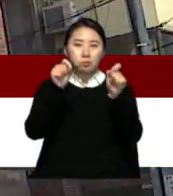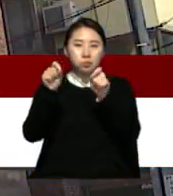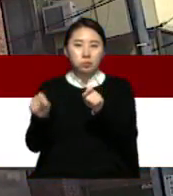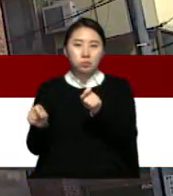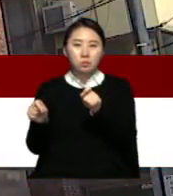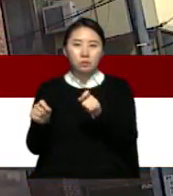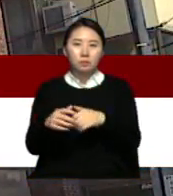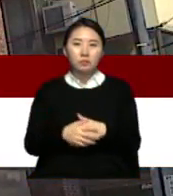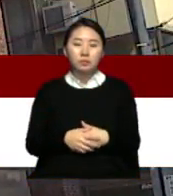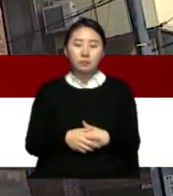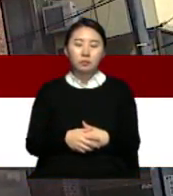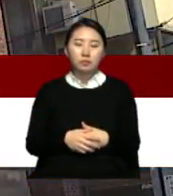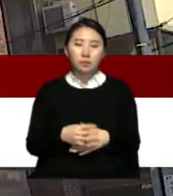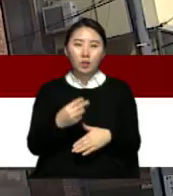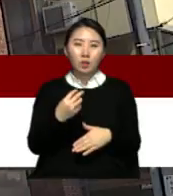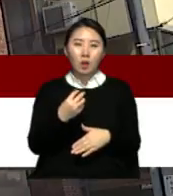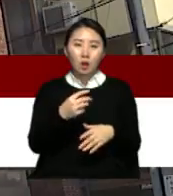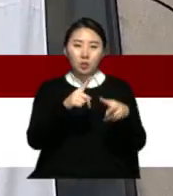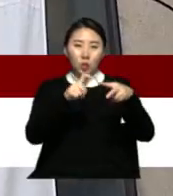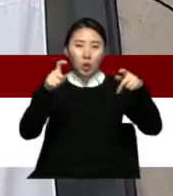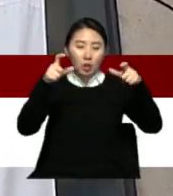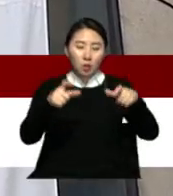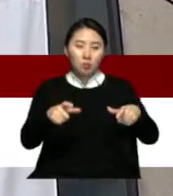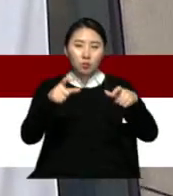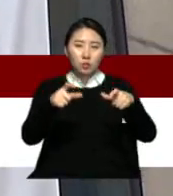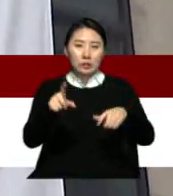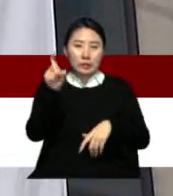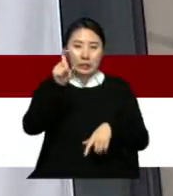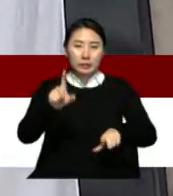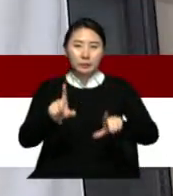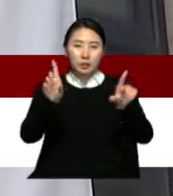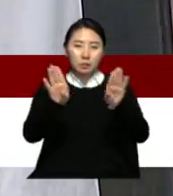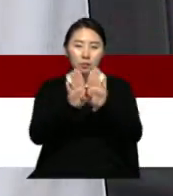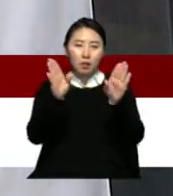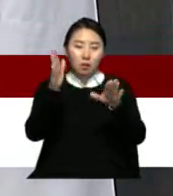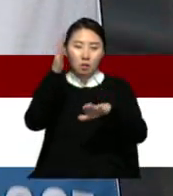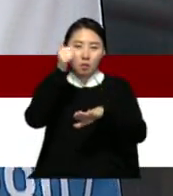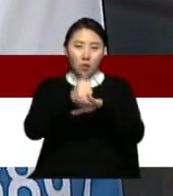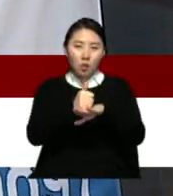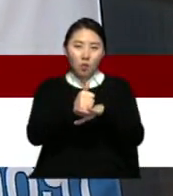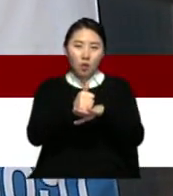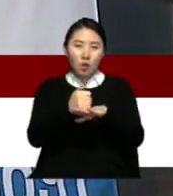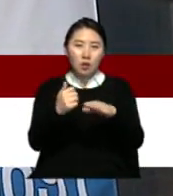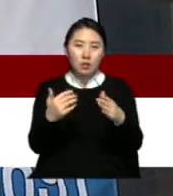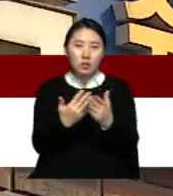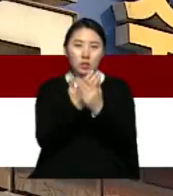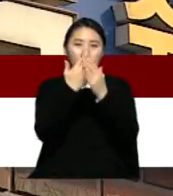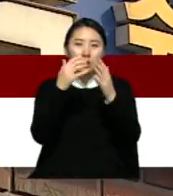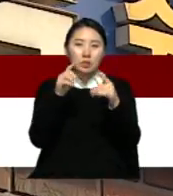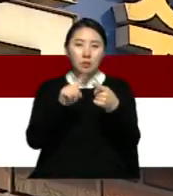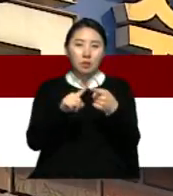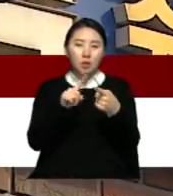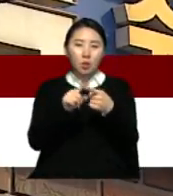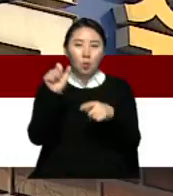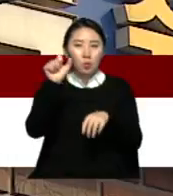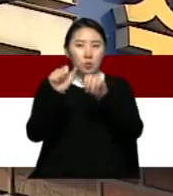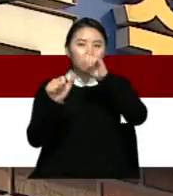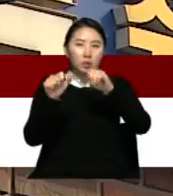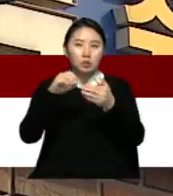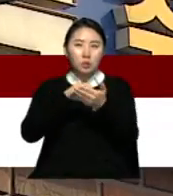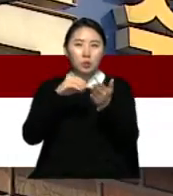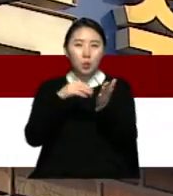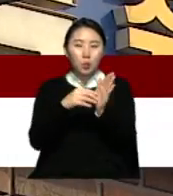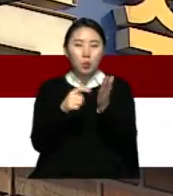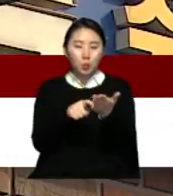있습니다. 서대문구에 따르면 10일 진행된 개표 결과 연희일 재개발 사업에 대한 찬성률이